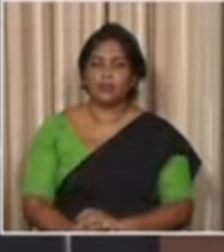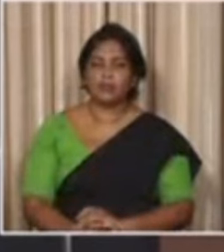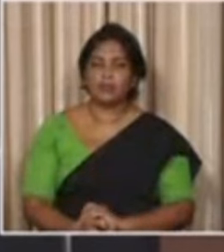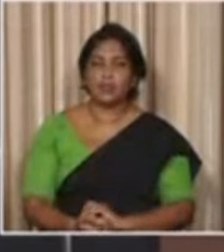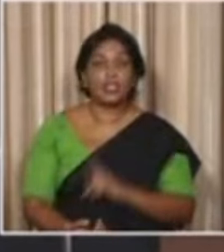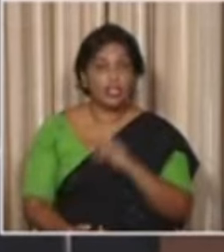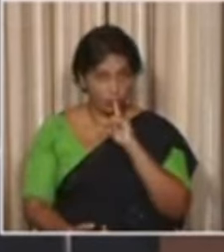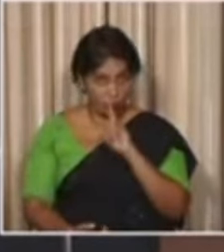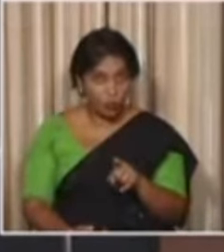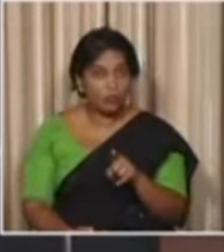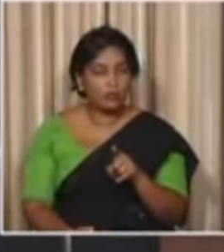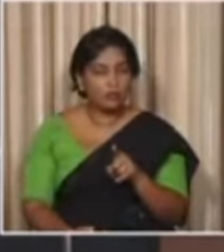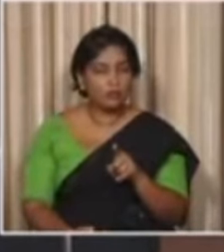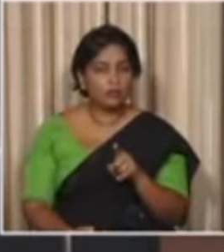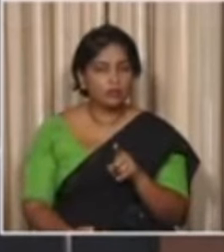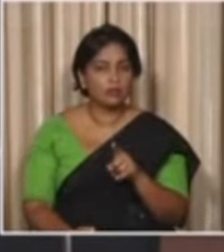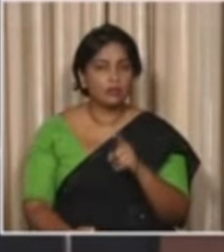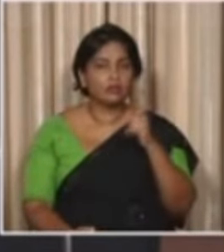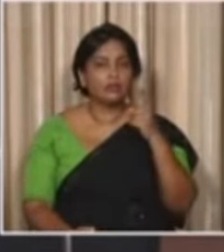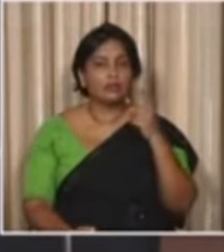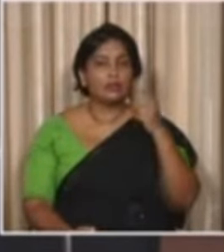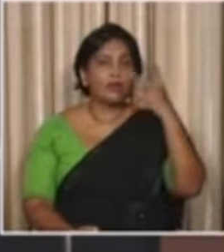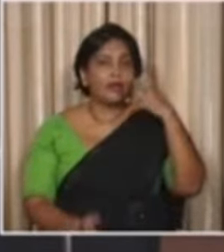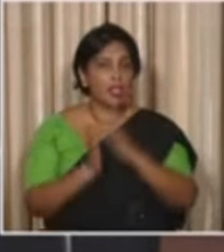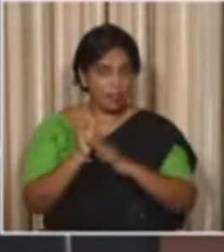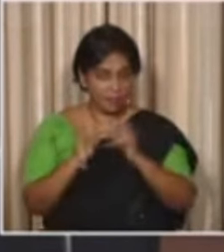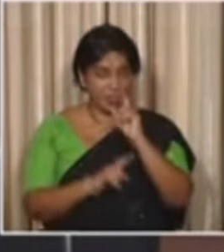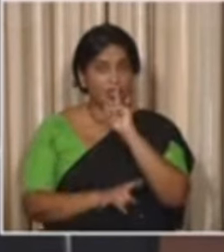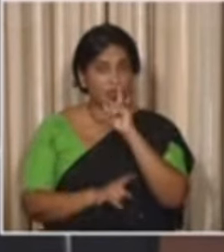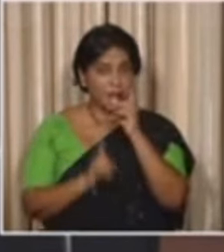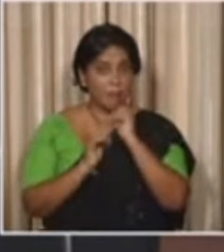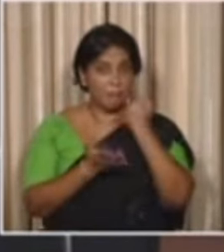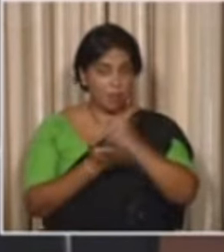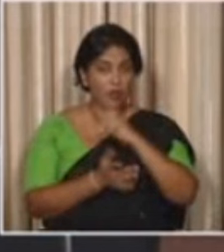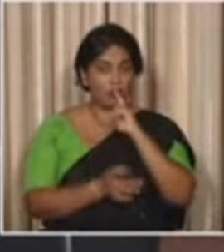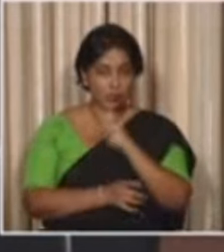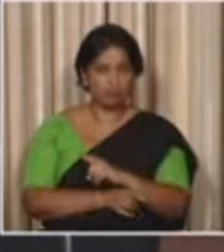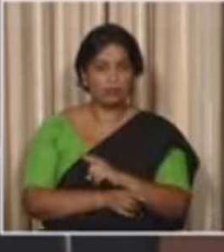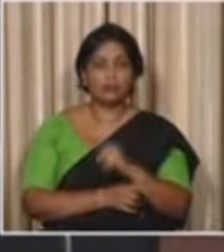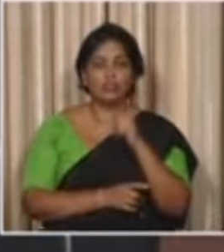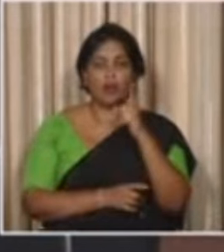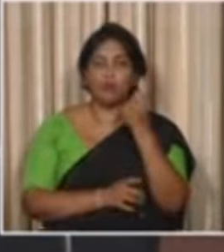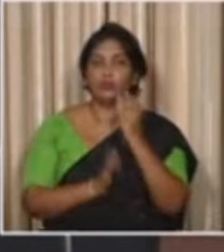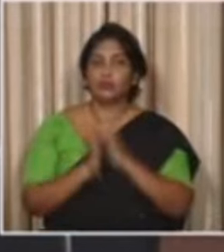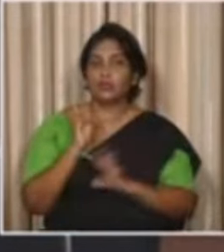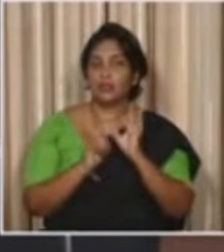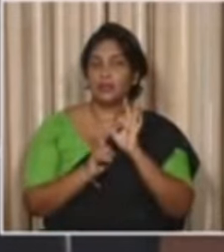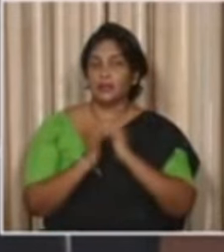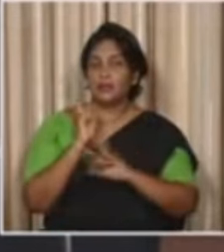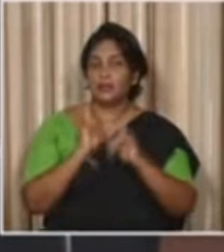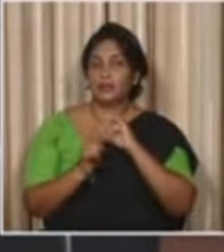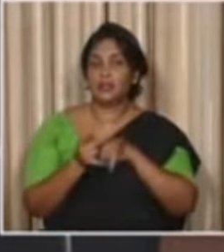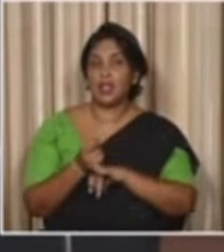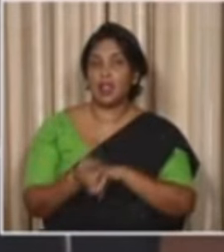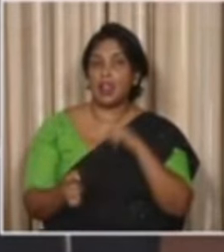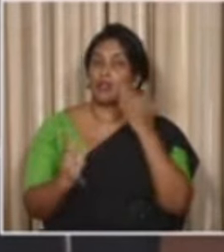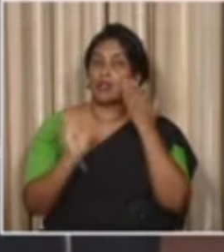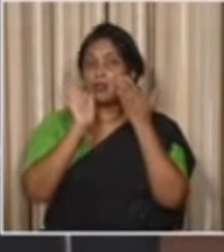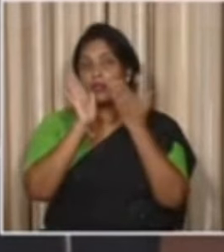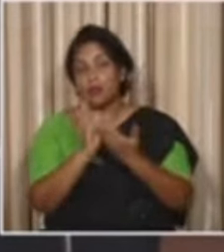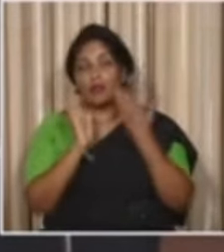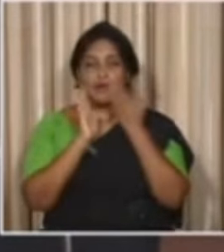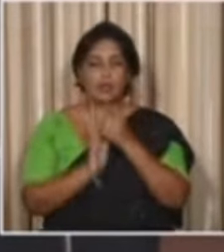කිව්වද නියෝජ්‍ය ඇමතිතුමා කිව්වද දැන් ඔබතුමා මුදල් අමාත්‍යාංශයේ ලේකම්තුමාගේ පෙන්වා දීම් වෙන